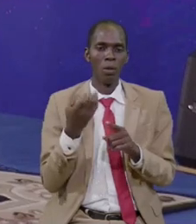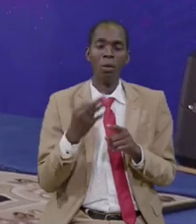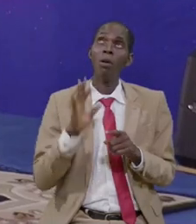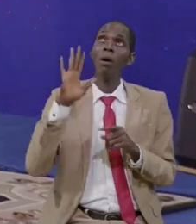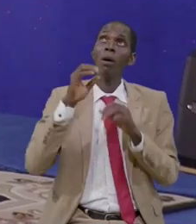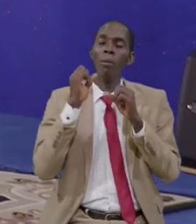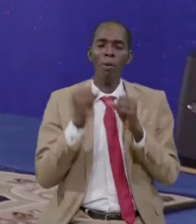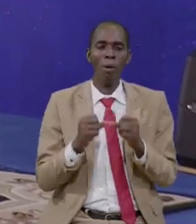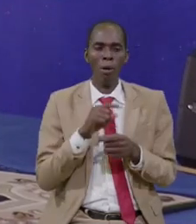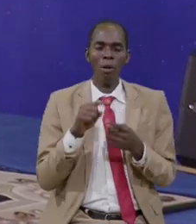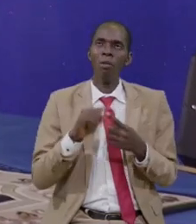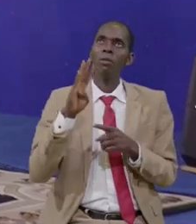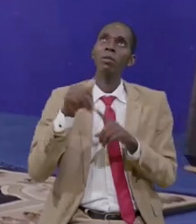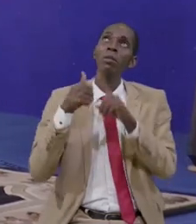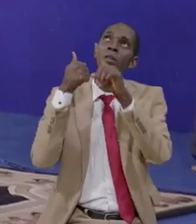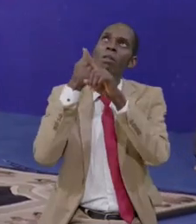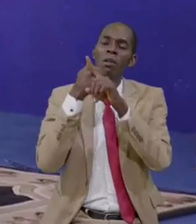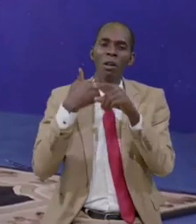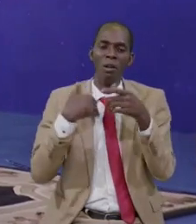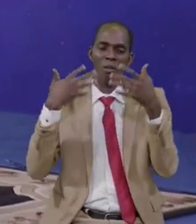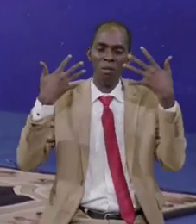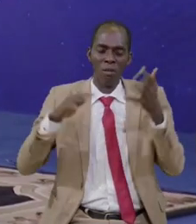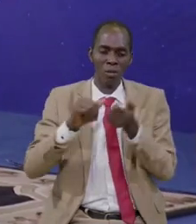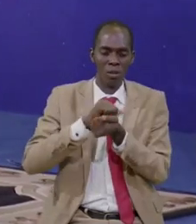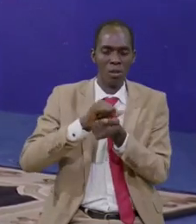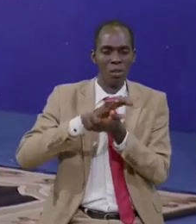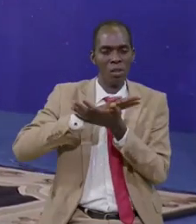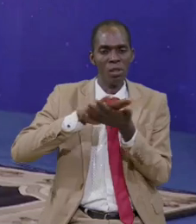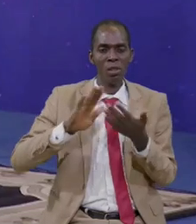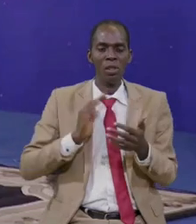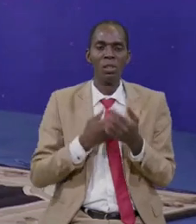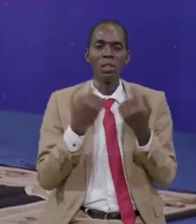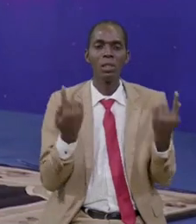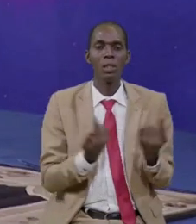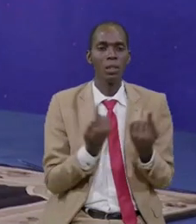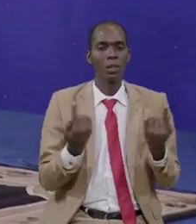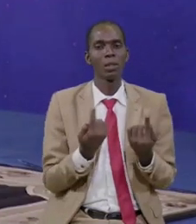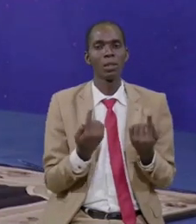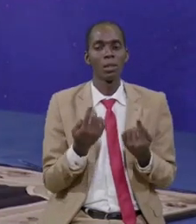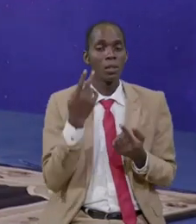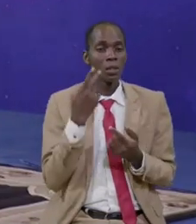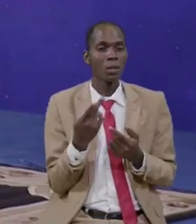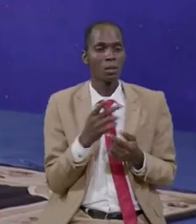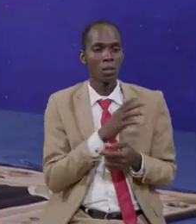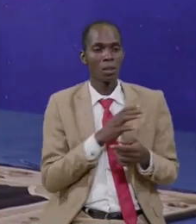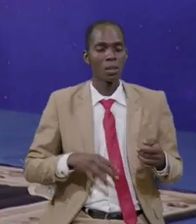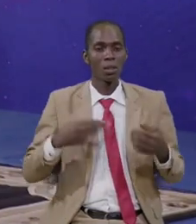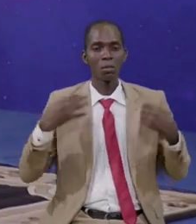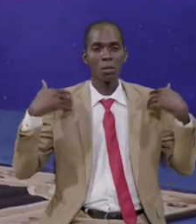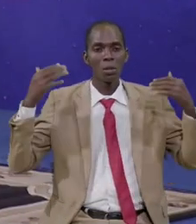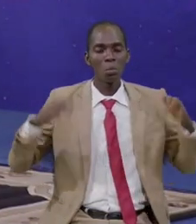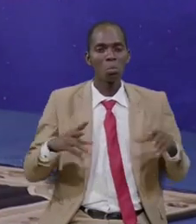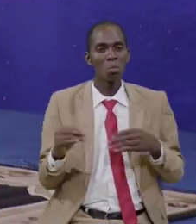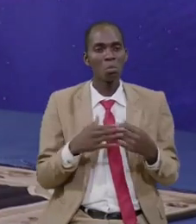Quand lui-même a purgé nos péchés, ce n'est pas Christ et les anges, quel que soit le nom de l'ange,